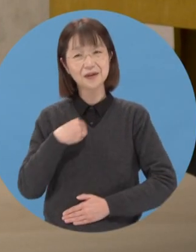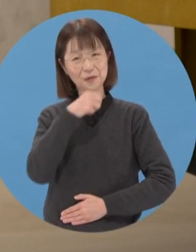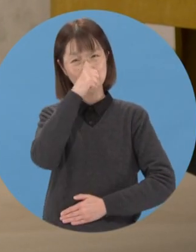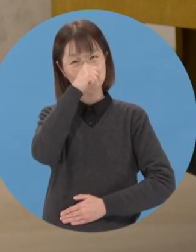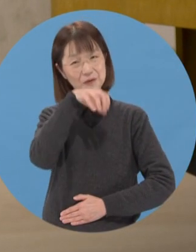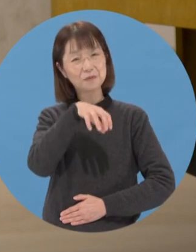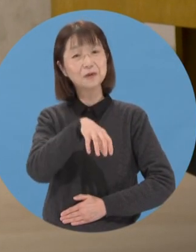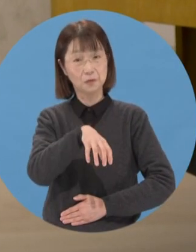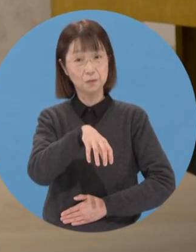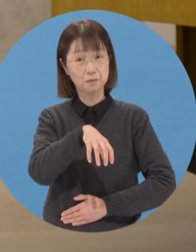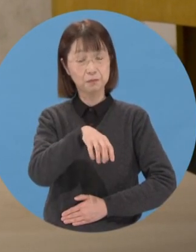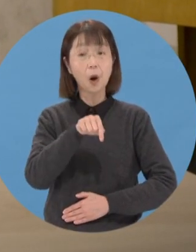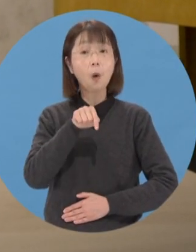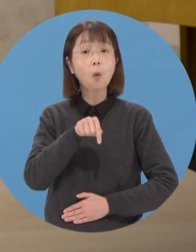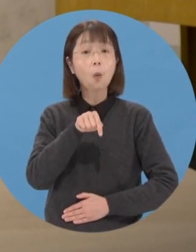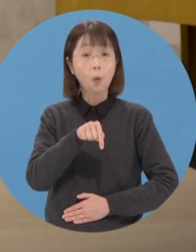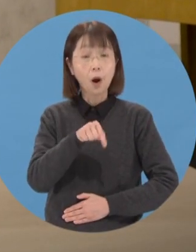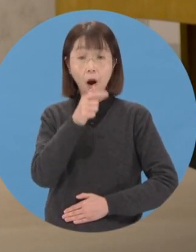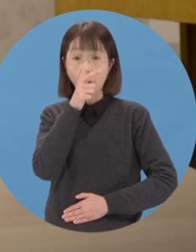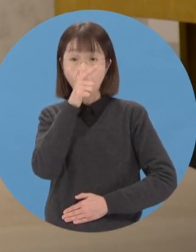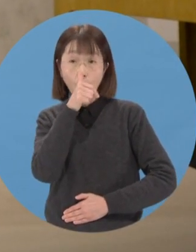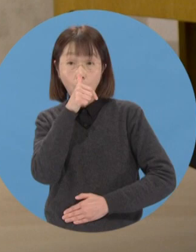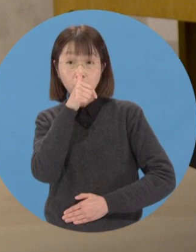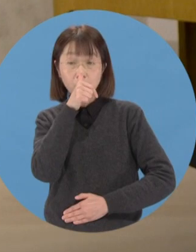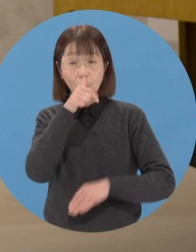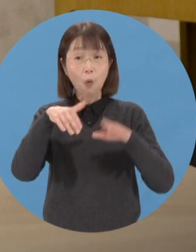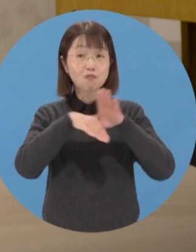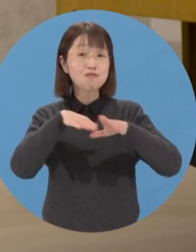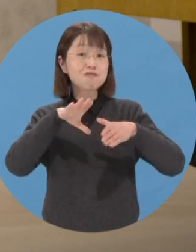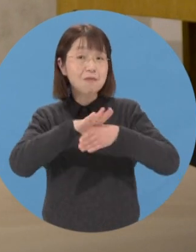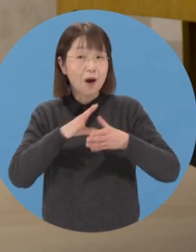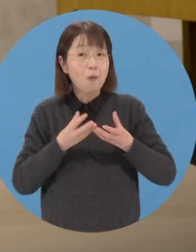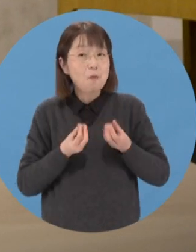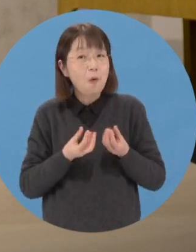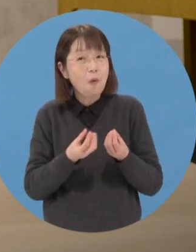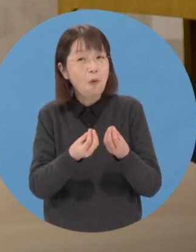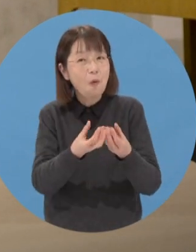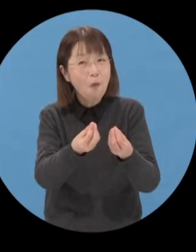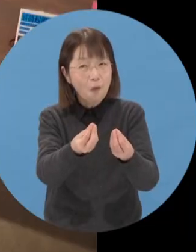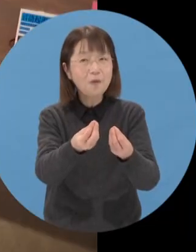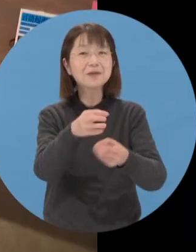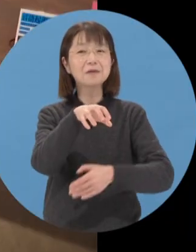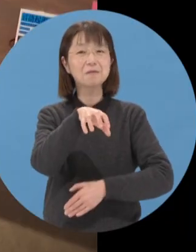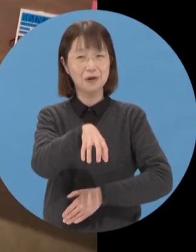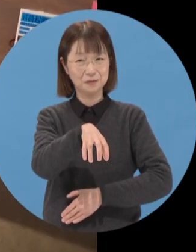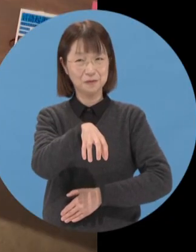トーチは甲府の文化の火を灯す松明だ。